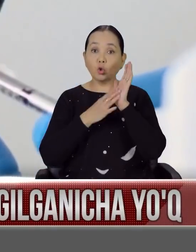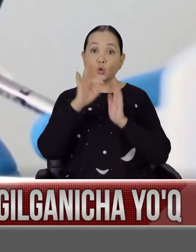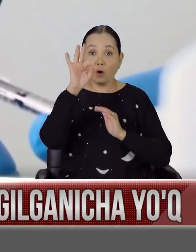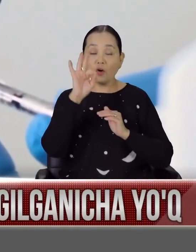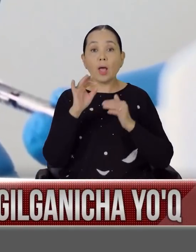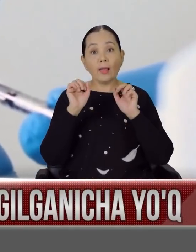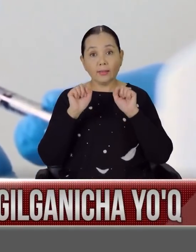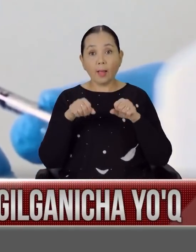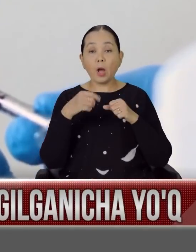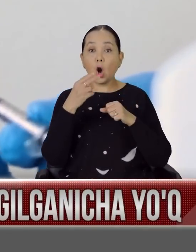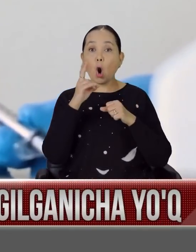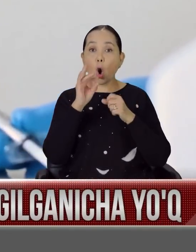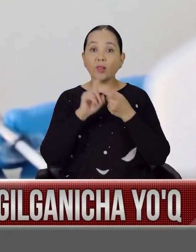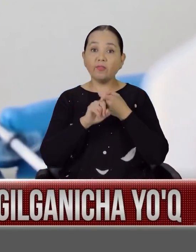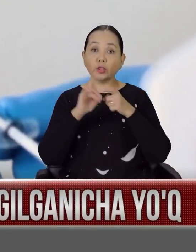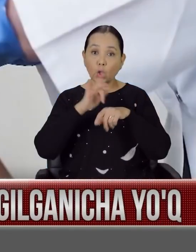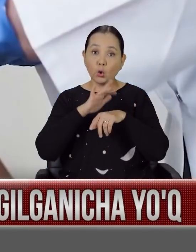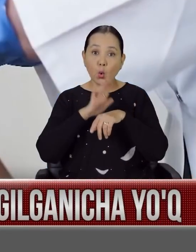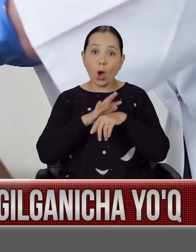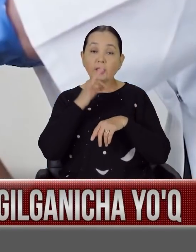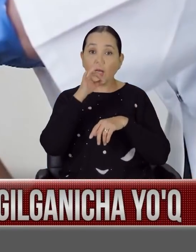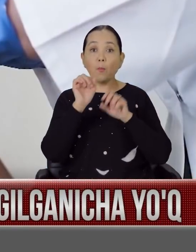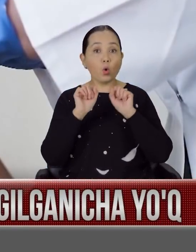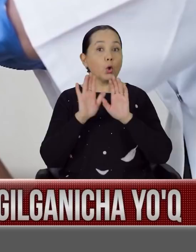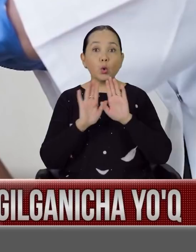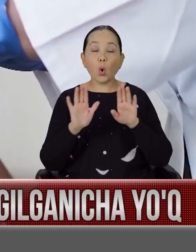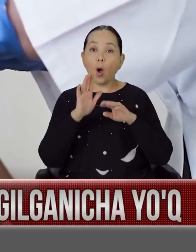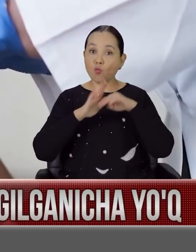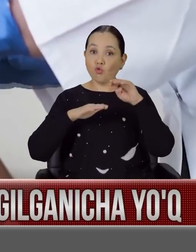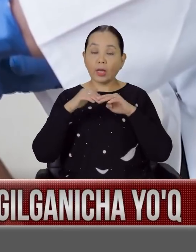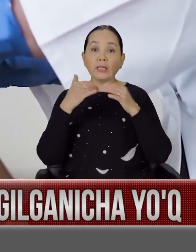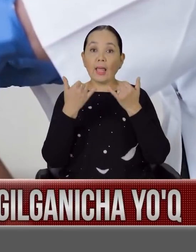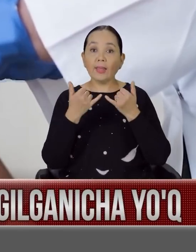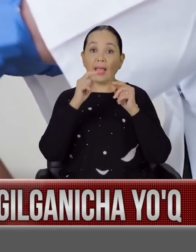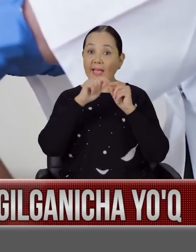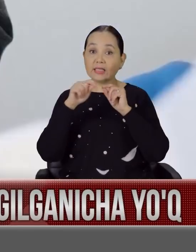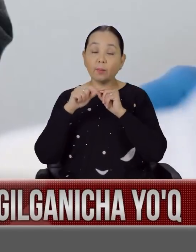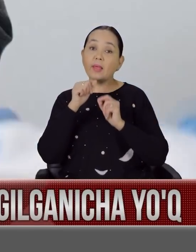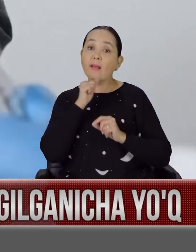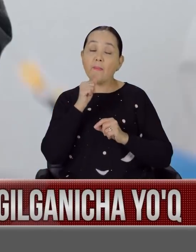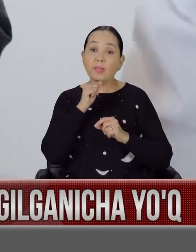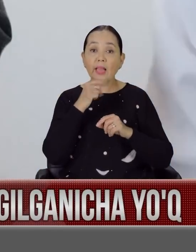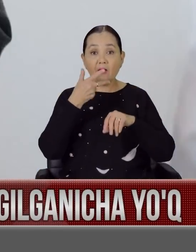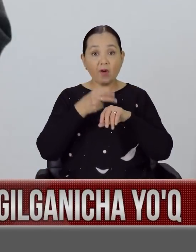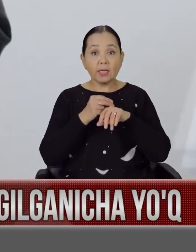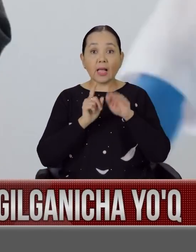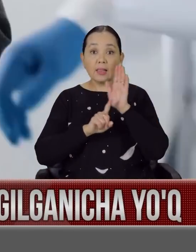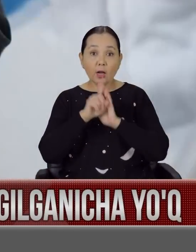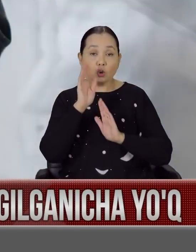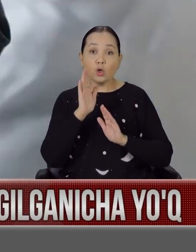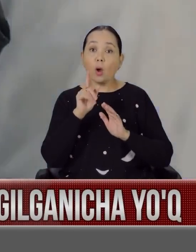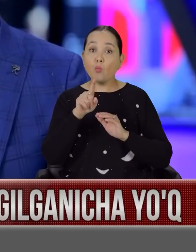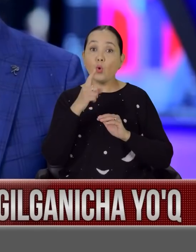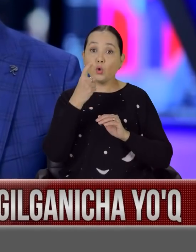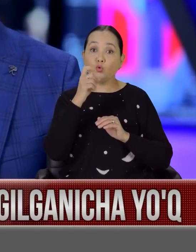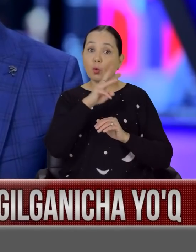90%. Demak, bu koronavirus tugashini anglatadi deyishingiz mumkin. Yo'q. Mutaxassislar endigina eksperimental vaksinani tatbiq etishni boshladi. Ammo